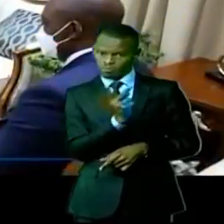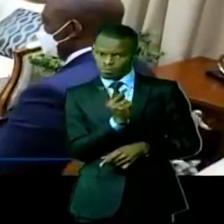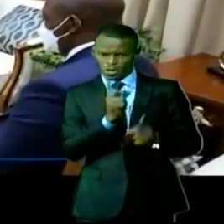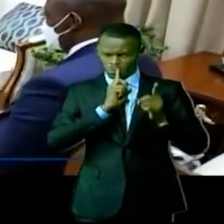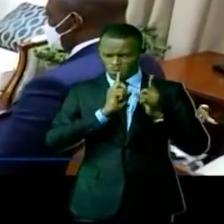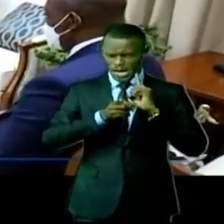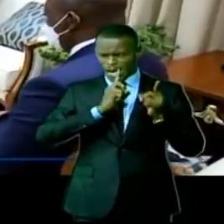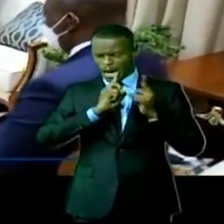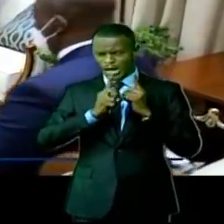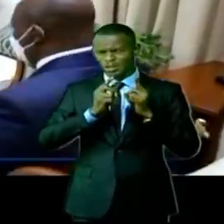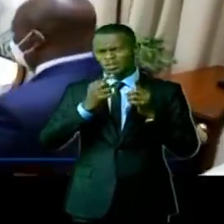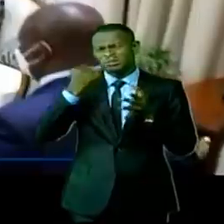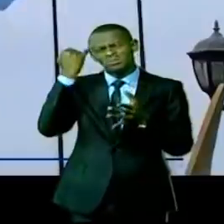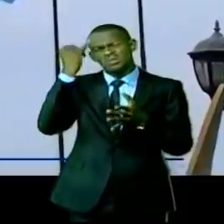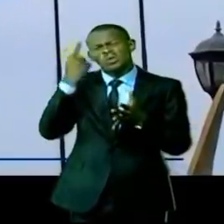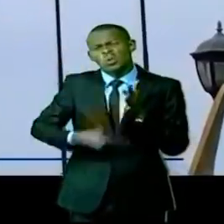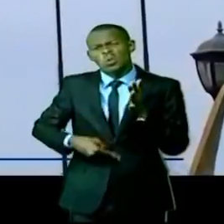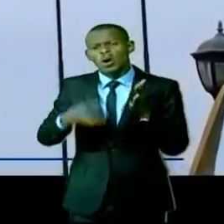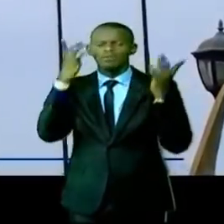diplomate britannique.